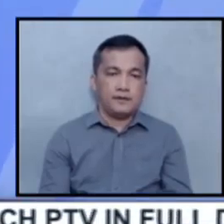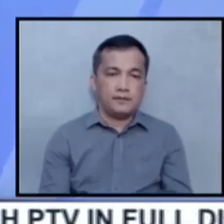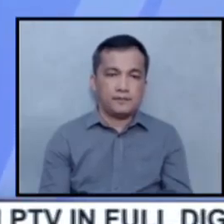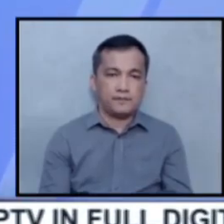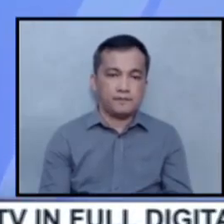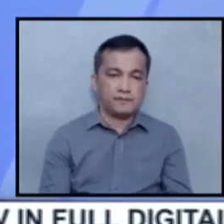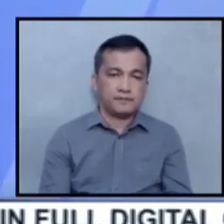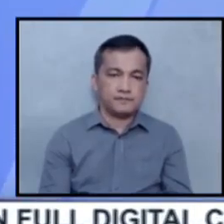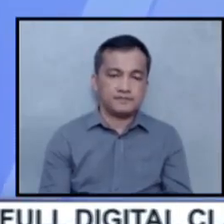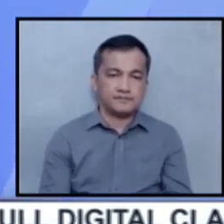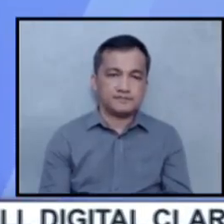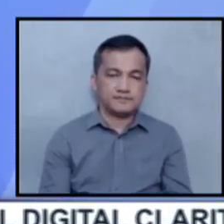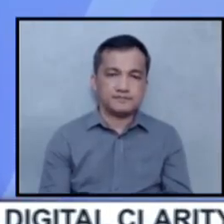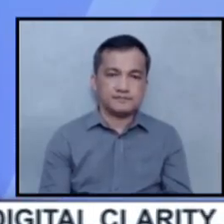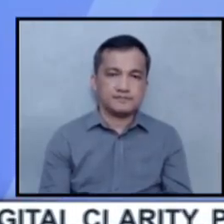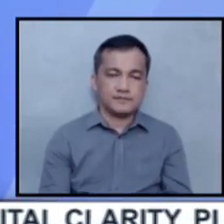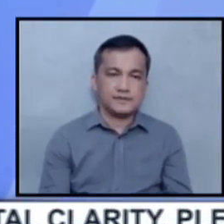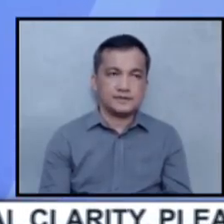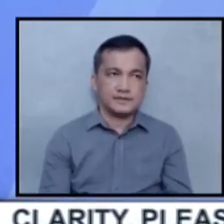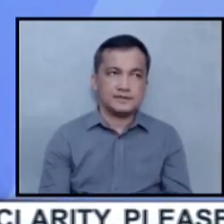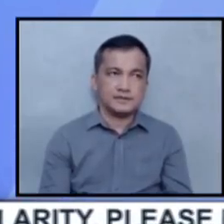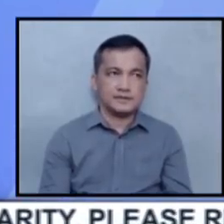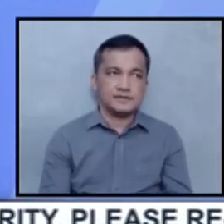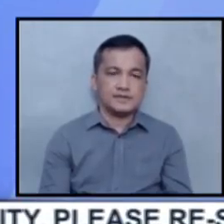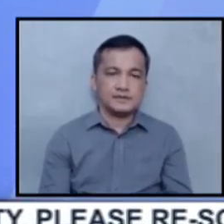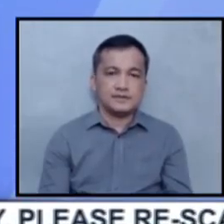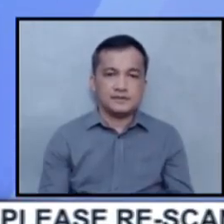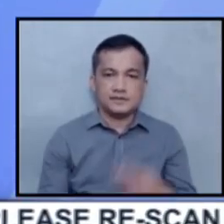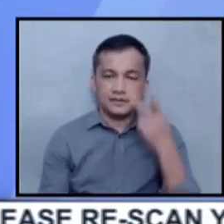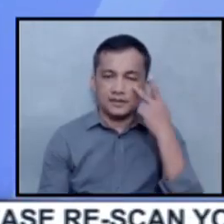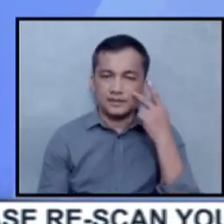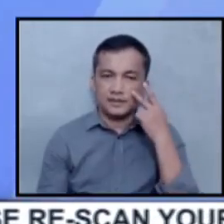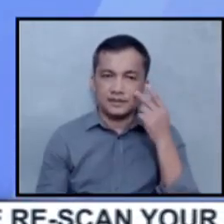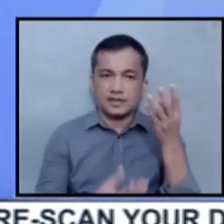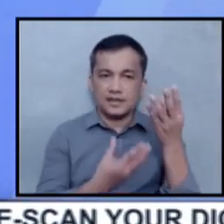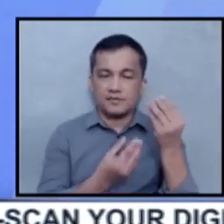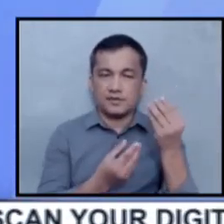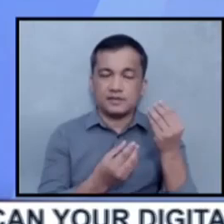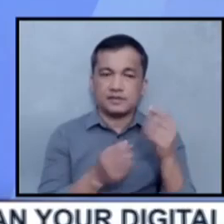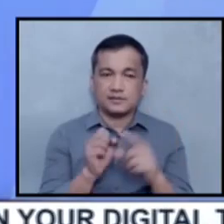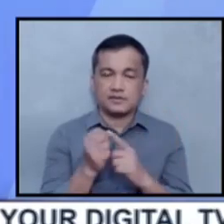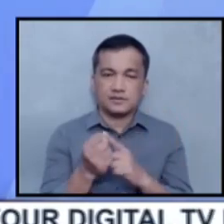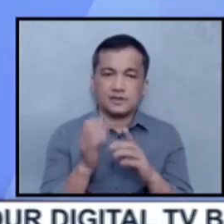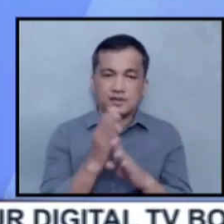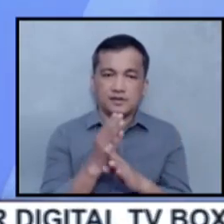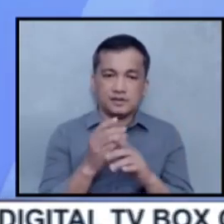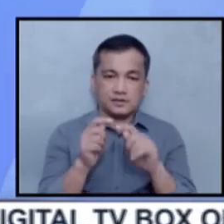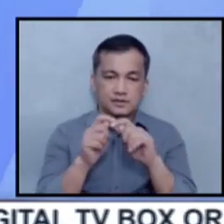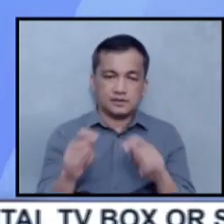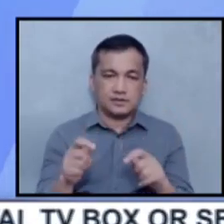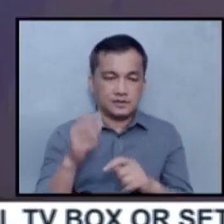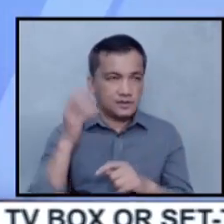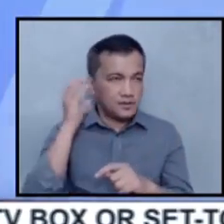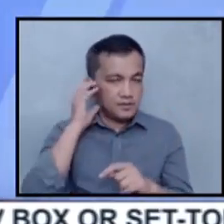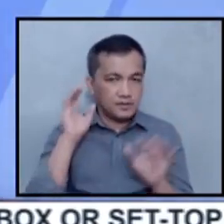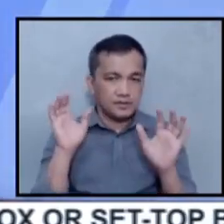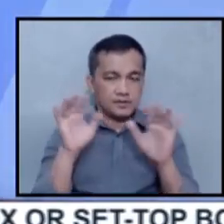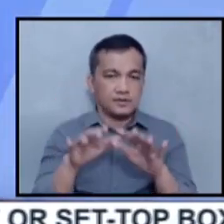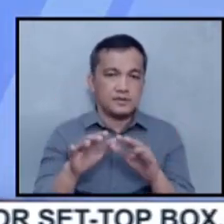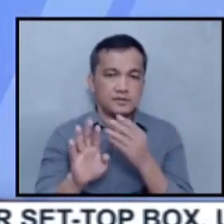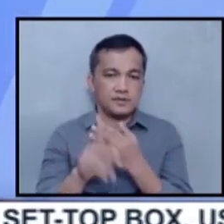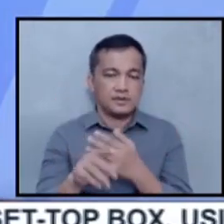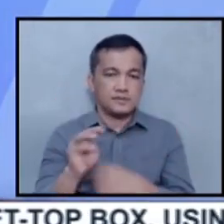Alamin na natin ang update sa sitwasyon sa isa sa mga bus terminal sa Cubao sa kabila ng pagdagsa ng mga pasahero na pabalik ngayon sa